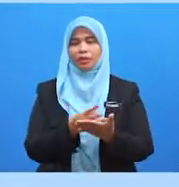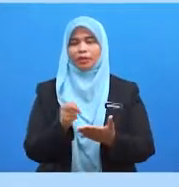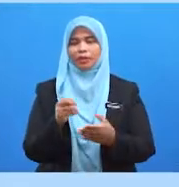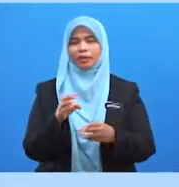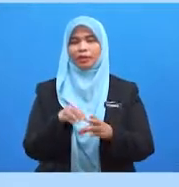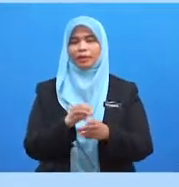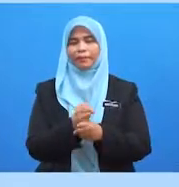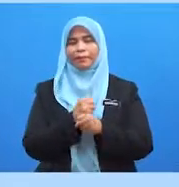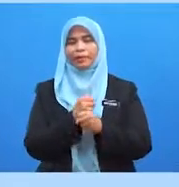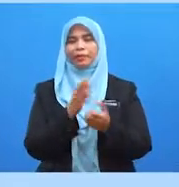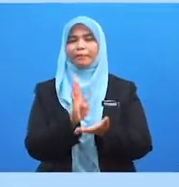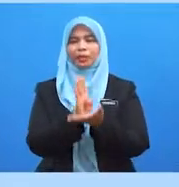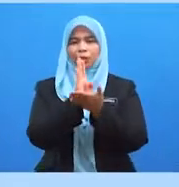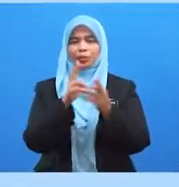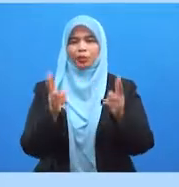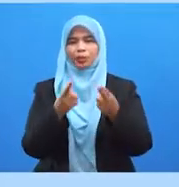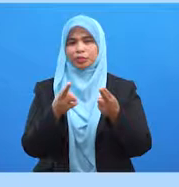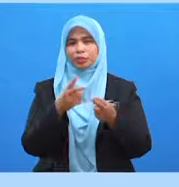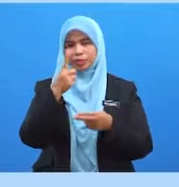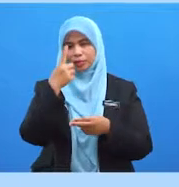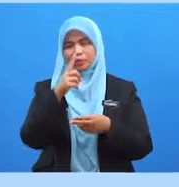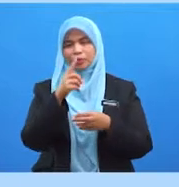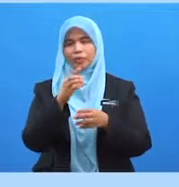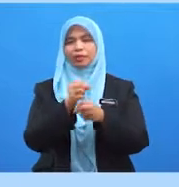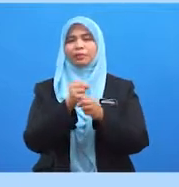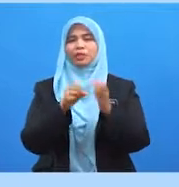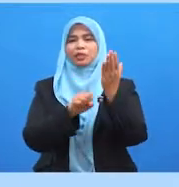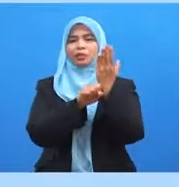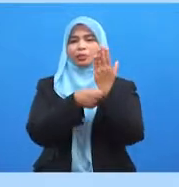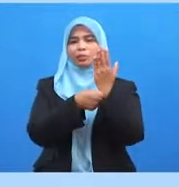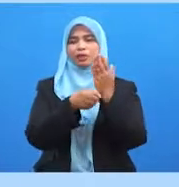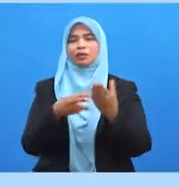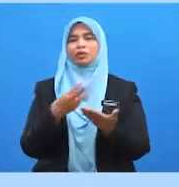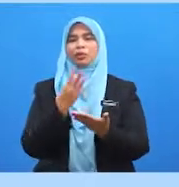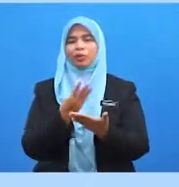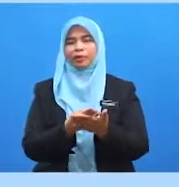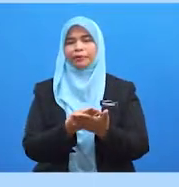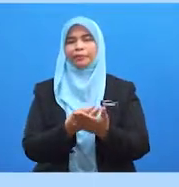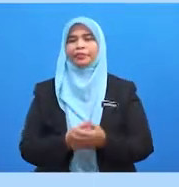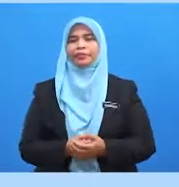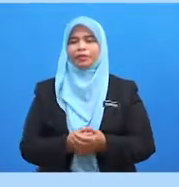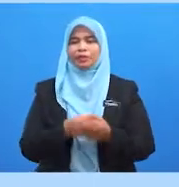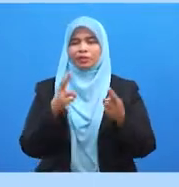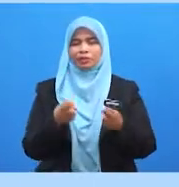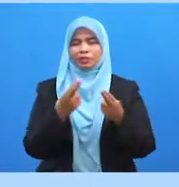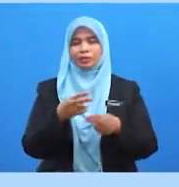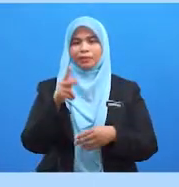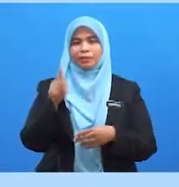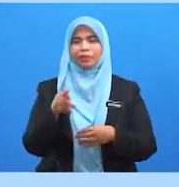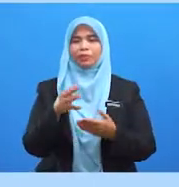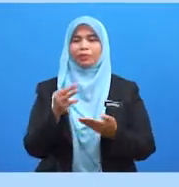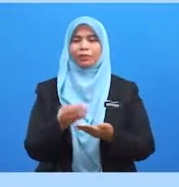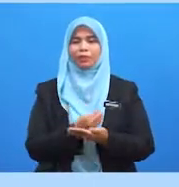dapat membantu usahawan memperoleh sumber kewangan. Usahawan memerlukan